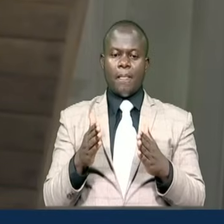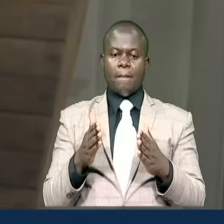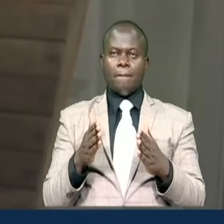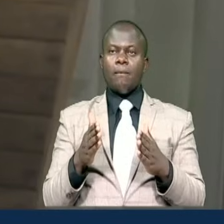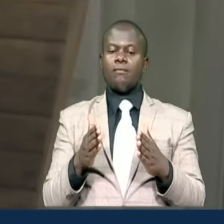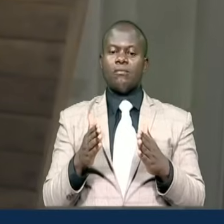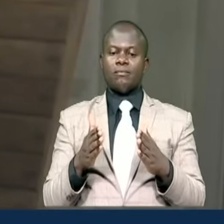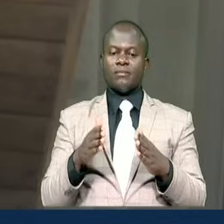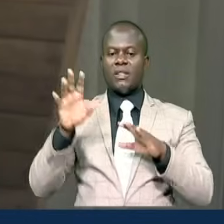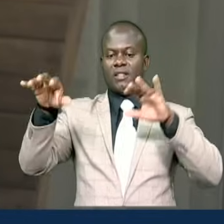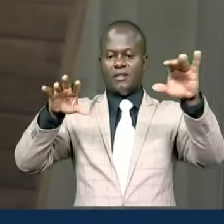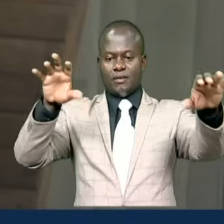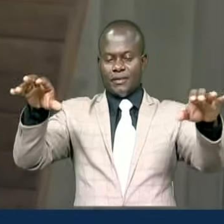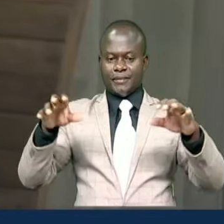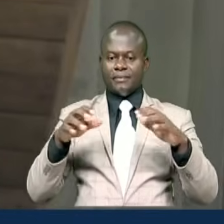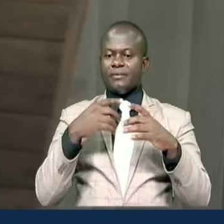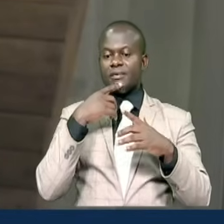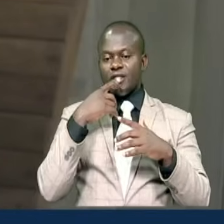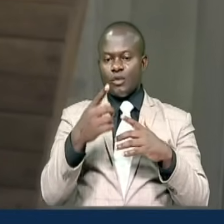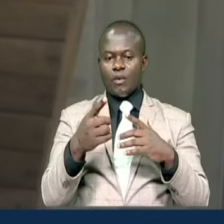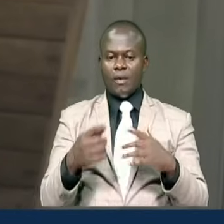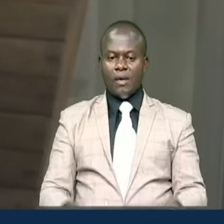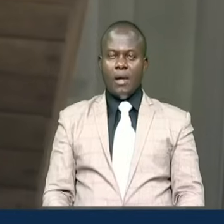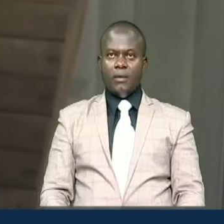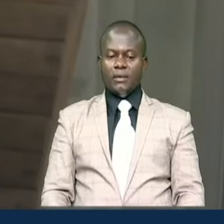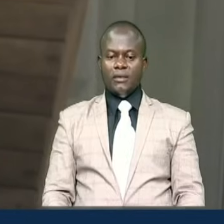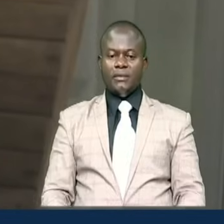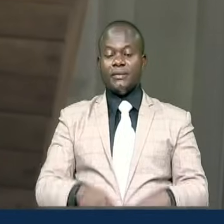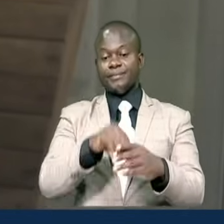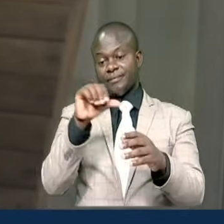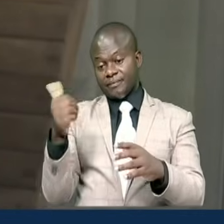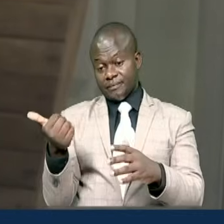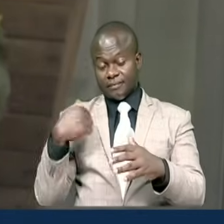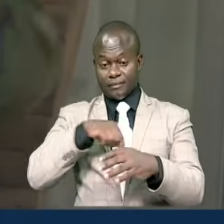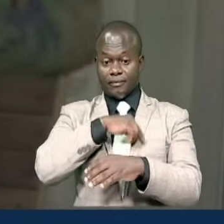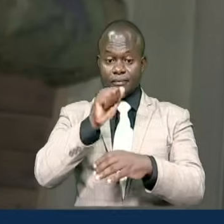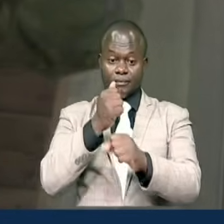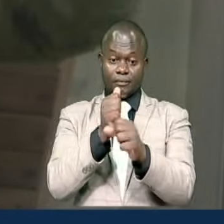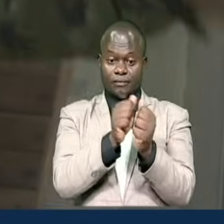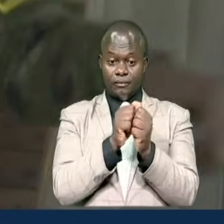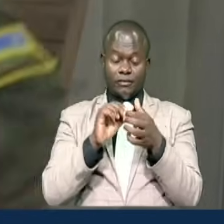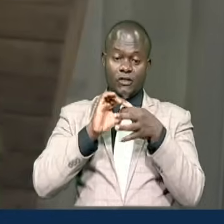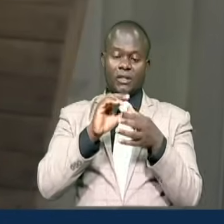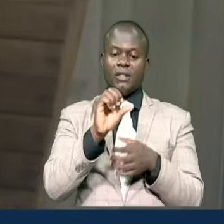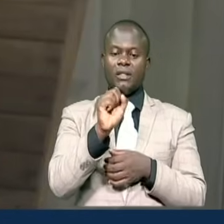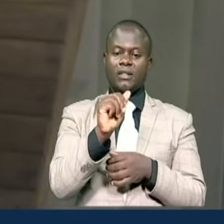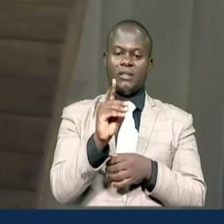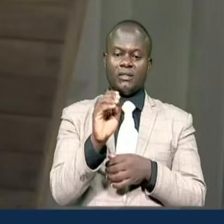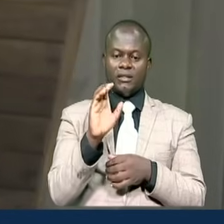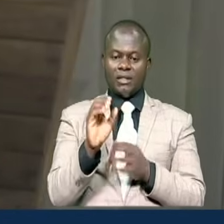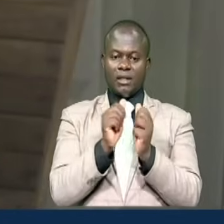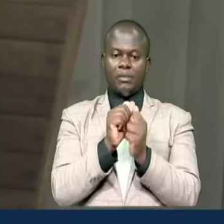ubuhumekero hirya no hino. So ibindi twakora ni ugufatanya na SADC na